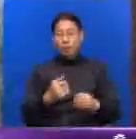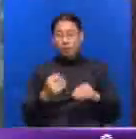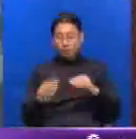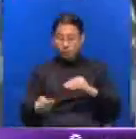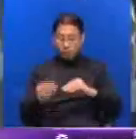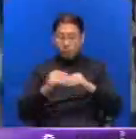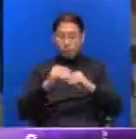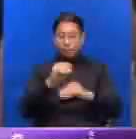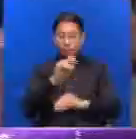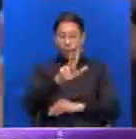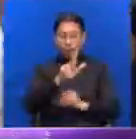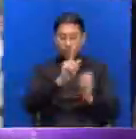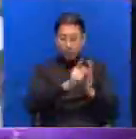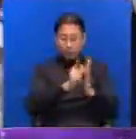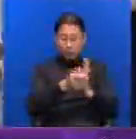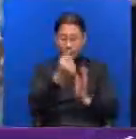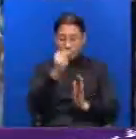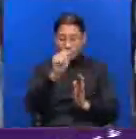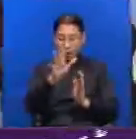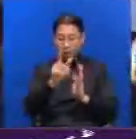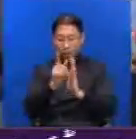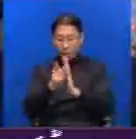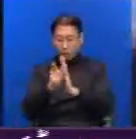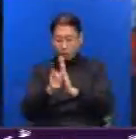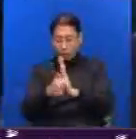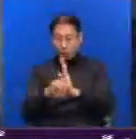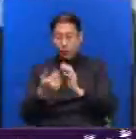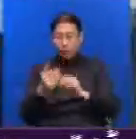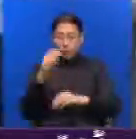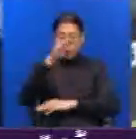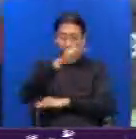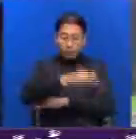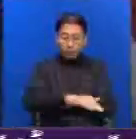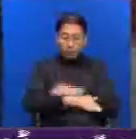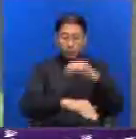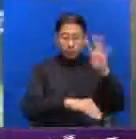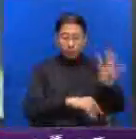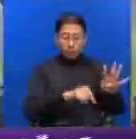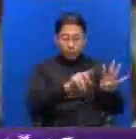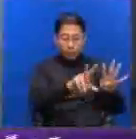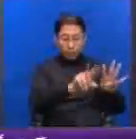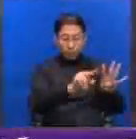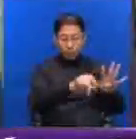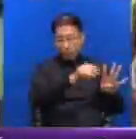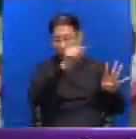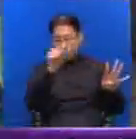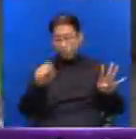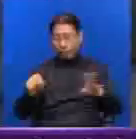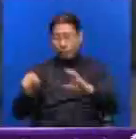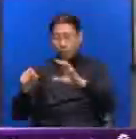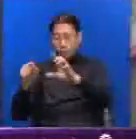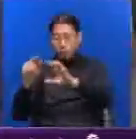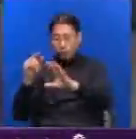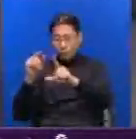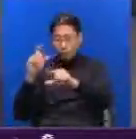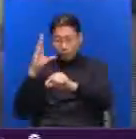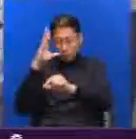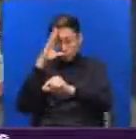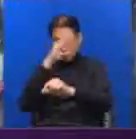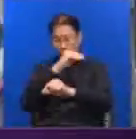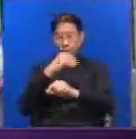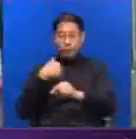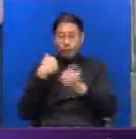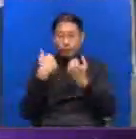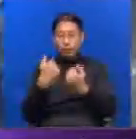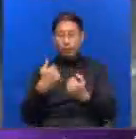3นาที 15วินาทีส่วนช่วงเย็นค่ะระหว่างเวลา 16:30นถ 20นก็จะเพิ่มความ